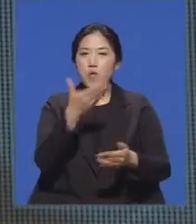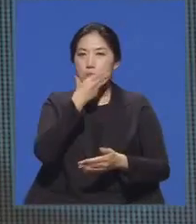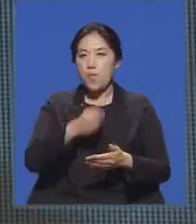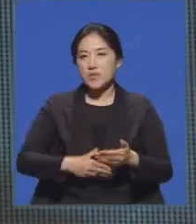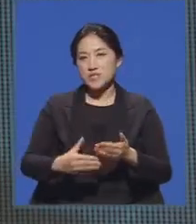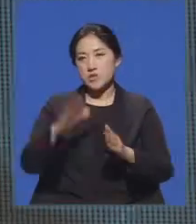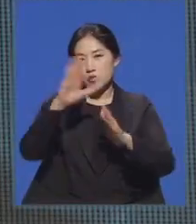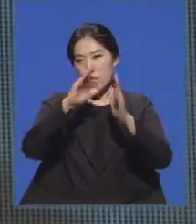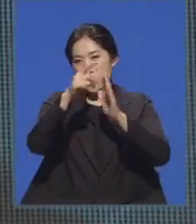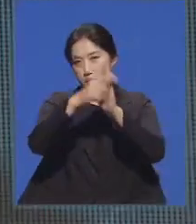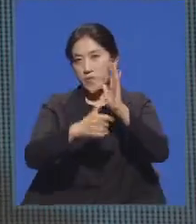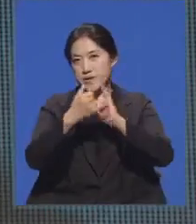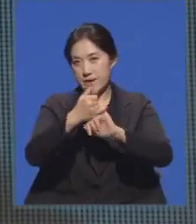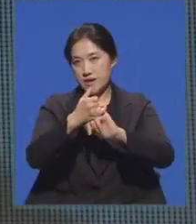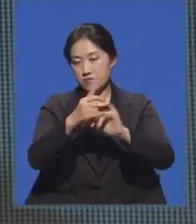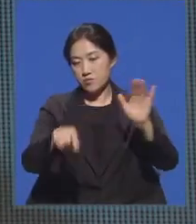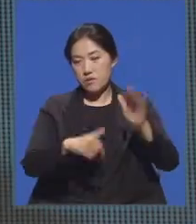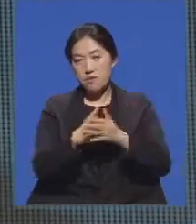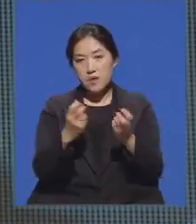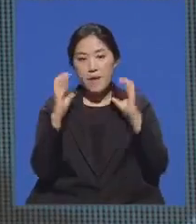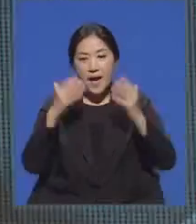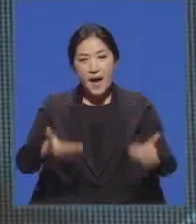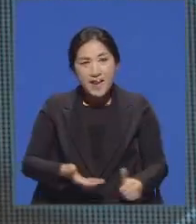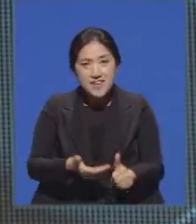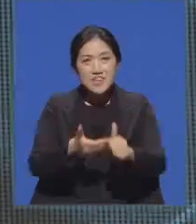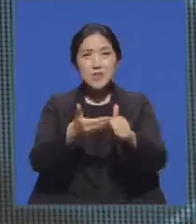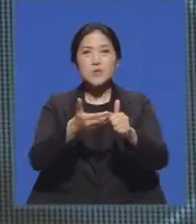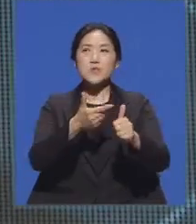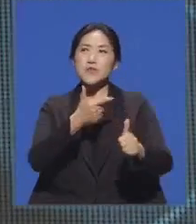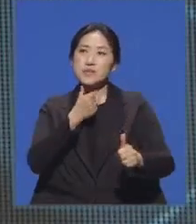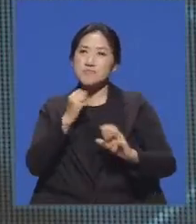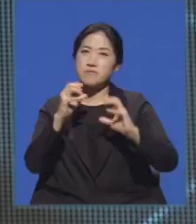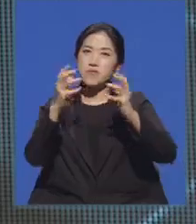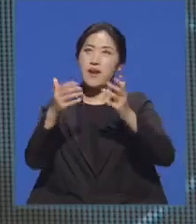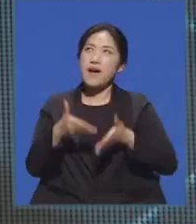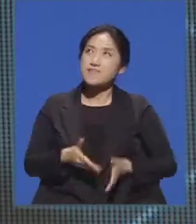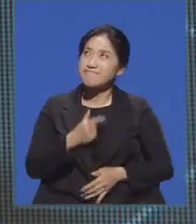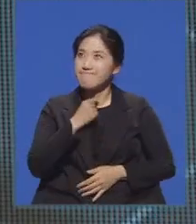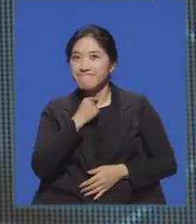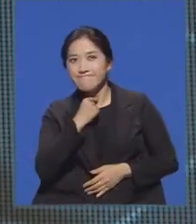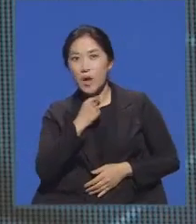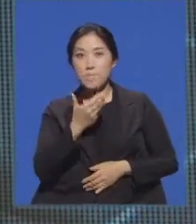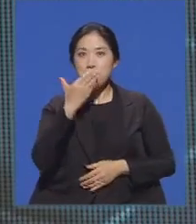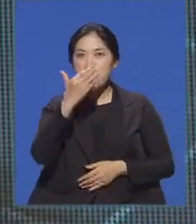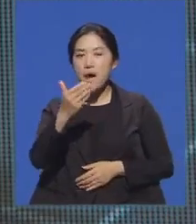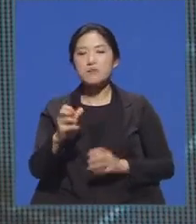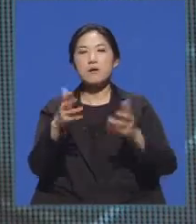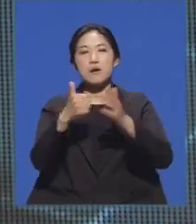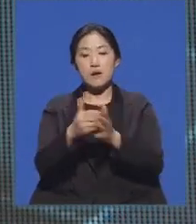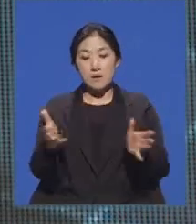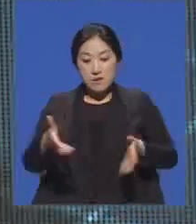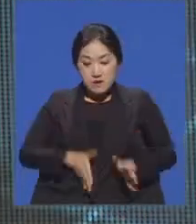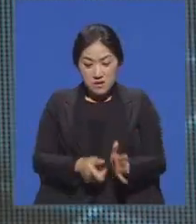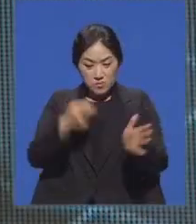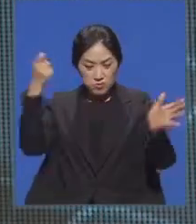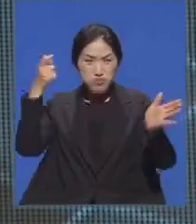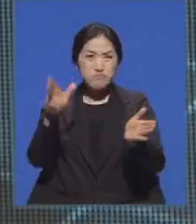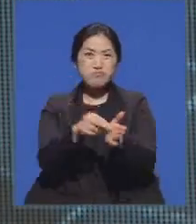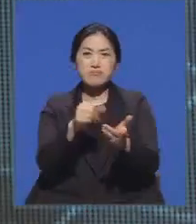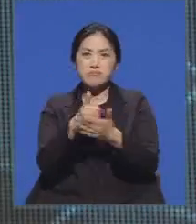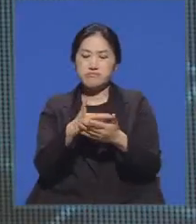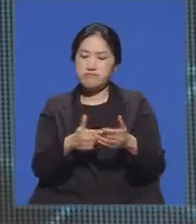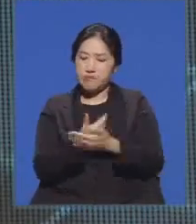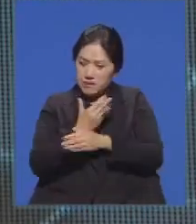노동복지공약 중에 어떻게 하면 아이 키우고 싶은 나라를 만드느냐, 저출산 대책 정말 근본적으로 시작해야